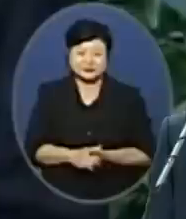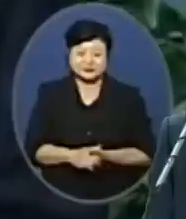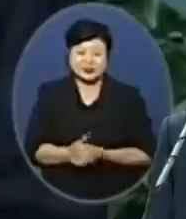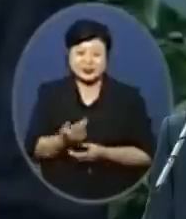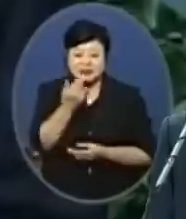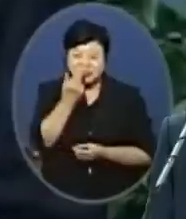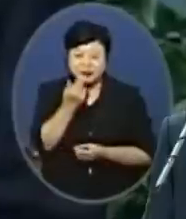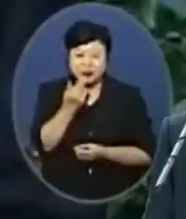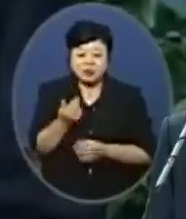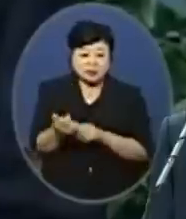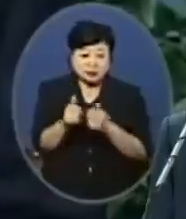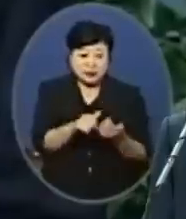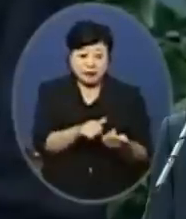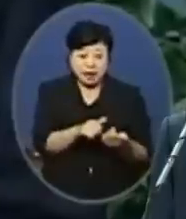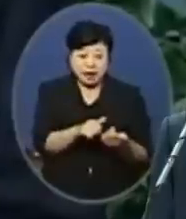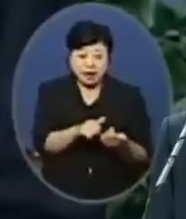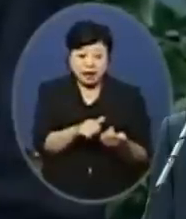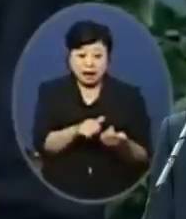생명과 사망이